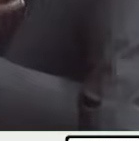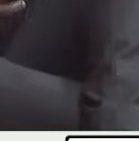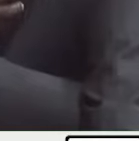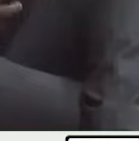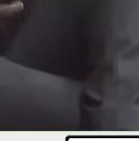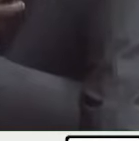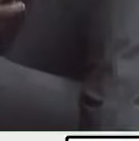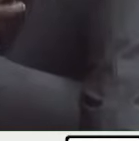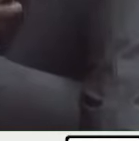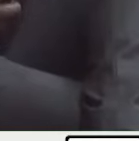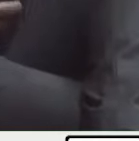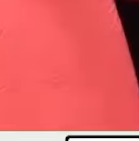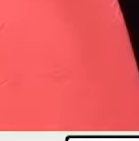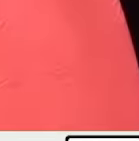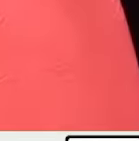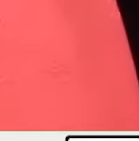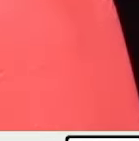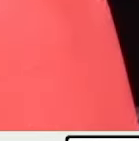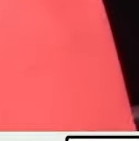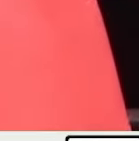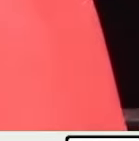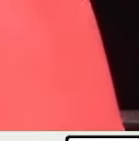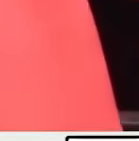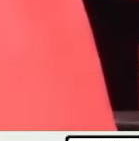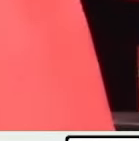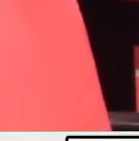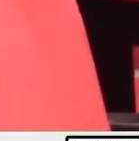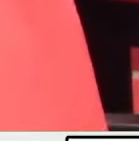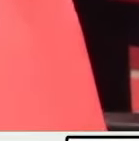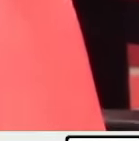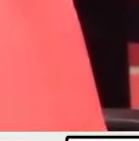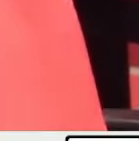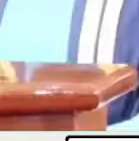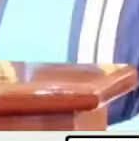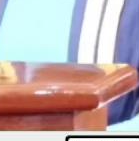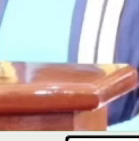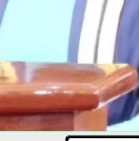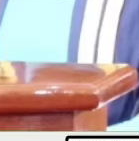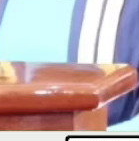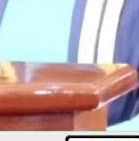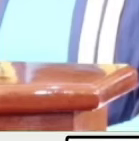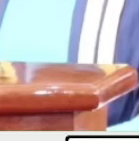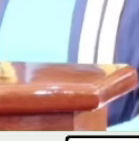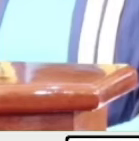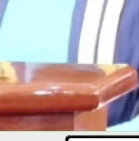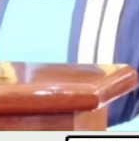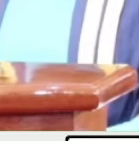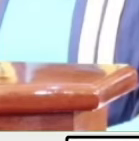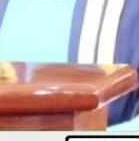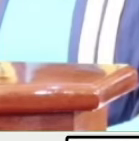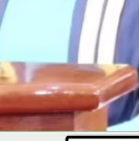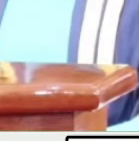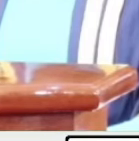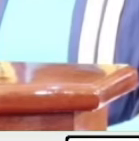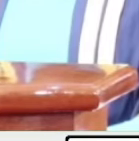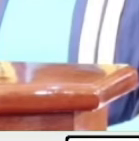huyo umeathiri shughuli za serikali yake pakubwa, huku ukilemaza utendakazi wa maafisa wakuu. The governor has been operating with